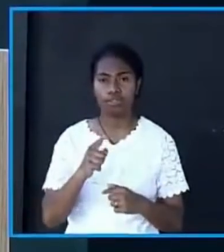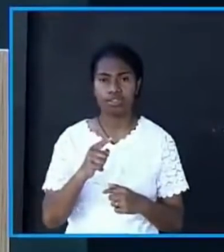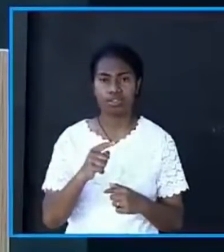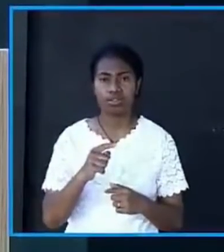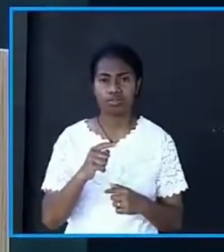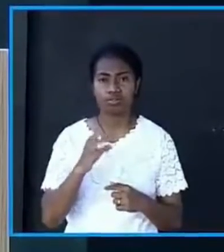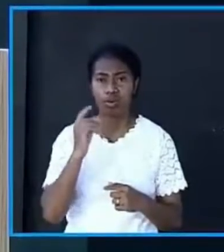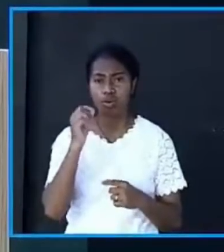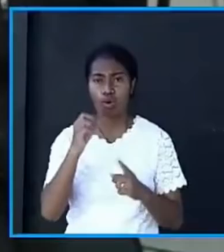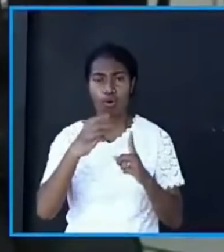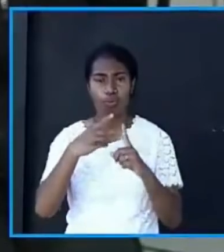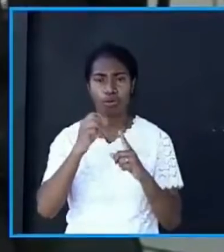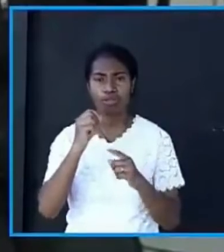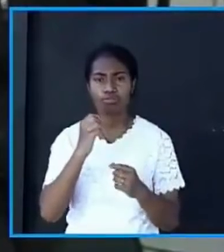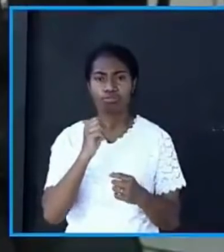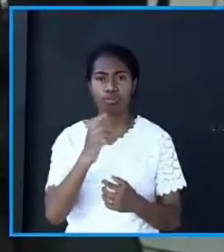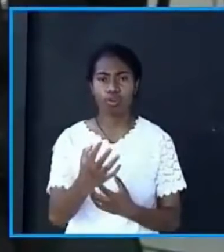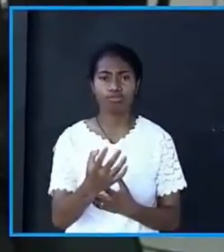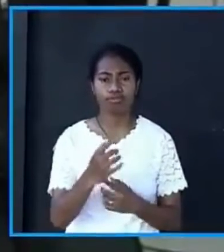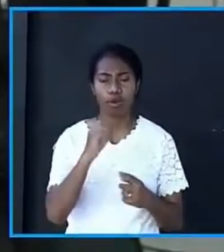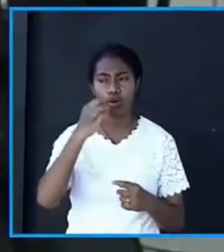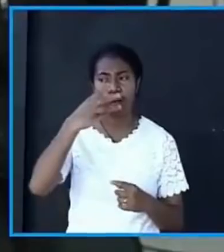sendiri dinophyta sosaka